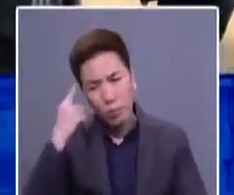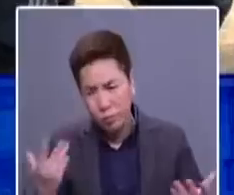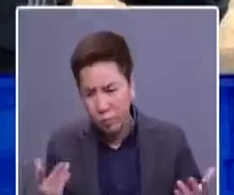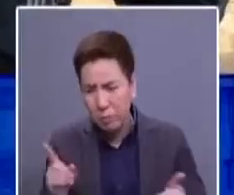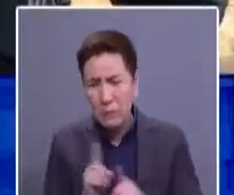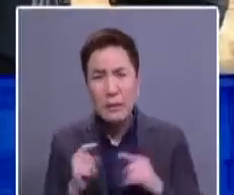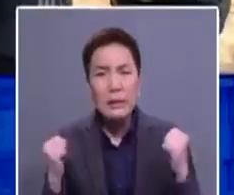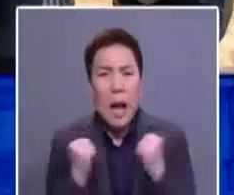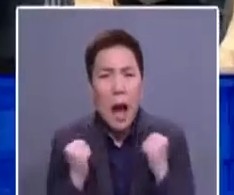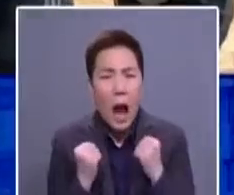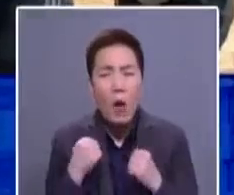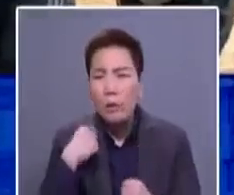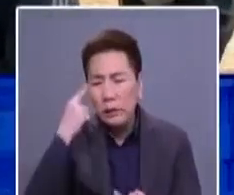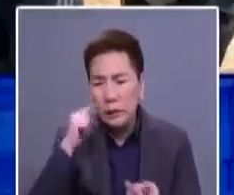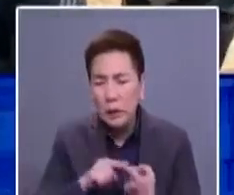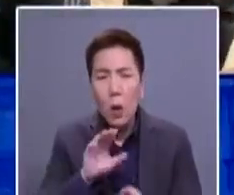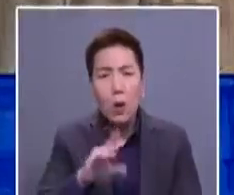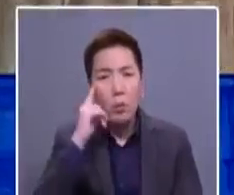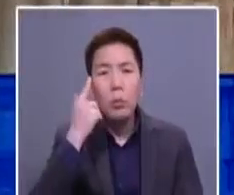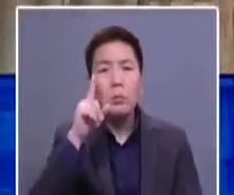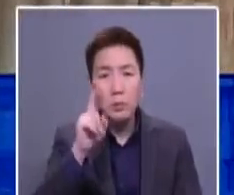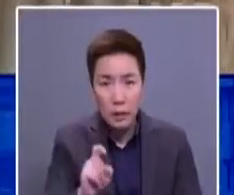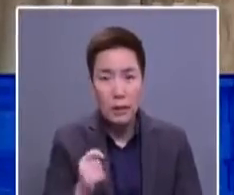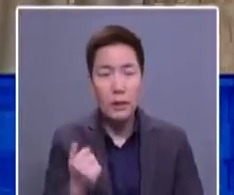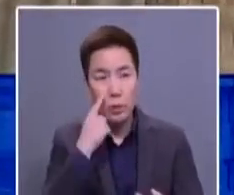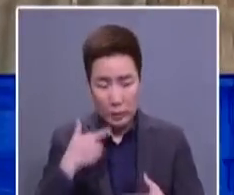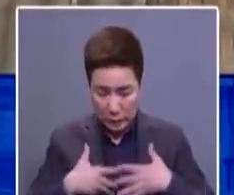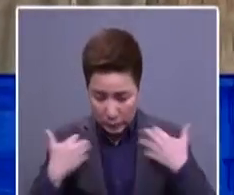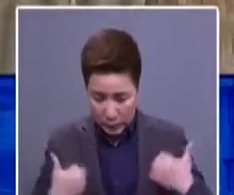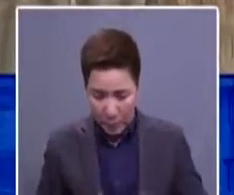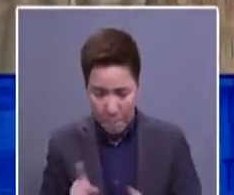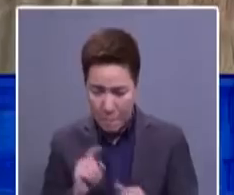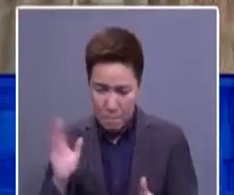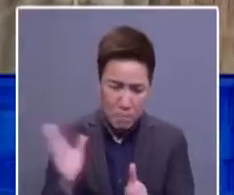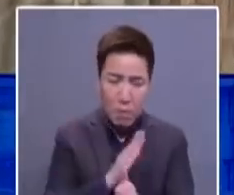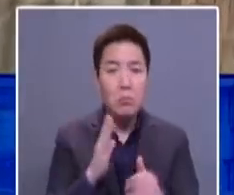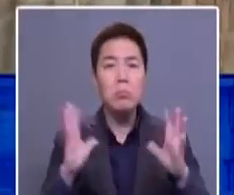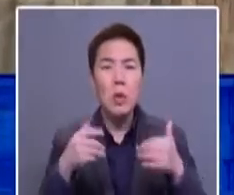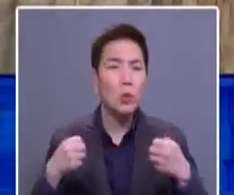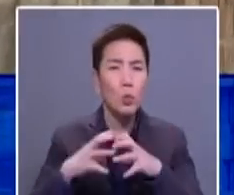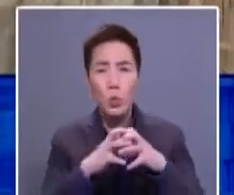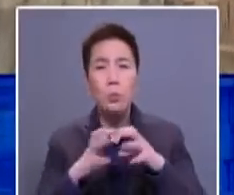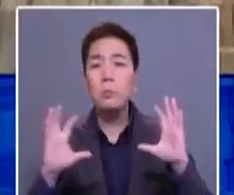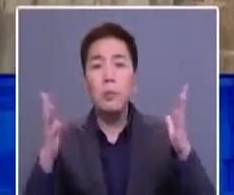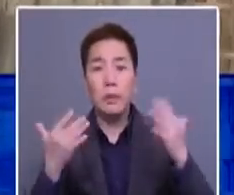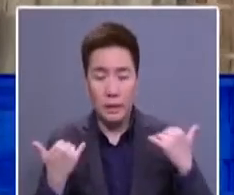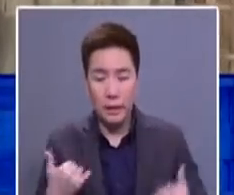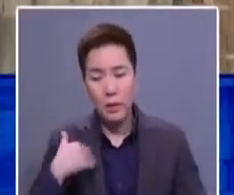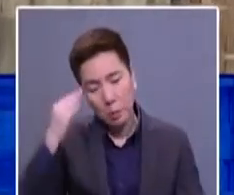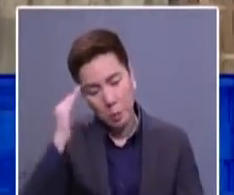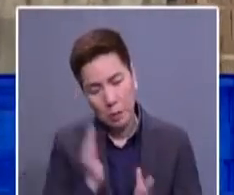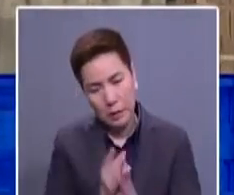ว่าอาจจะอากาศหนาวจากคุณธีรวัฒน์นะแล้วก็สุดท้ายในเสียชีวิตนะคะคือตามร่างกายไม่มีร่องรอยของการถูกทำร้ายหรือว่าต่อสู้ตำรวจ